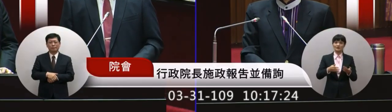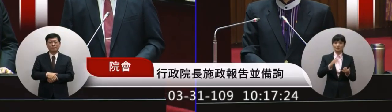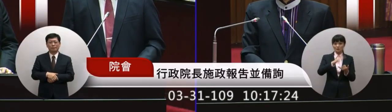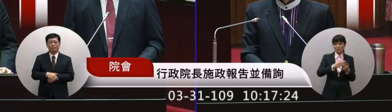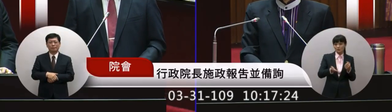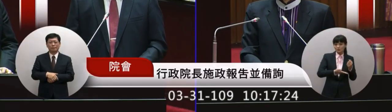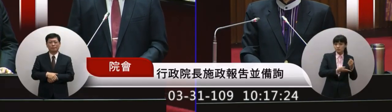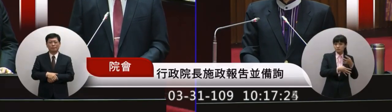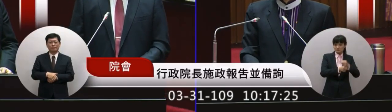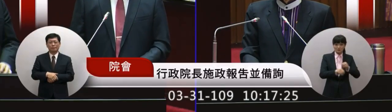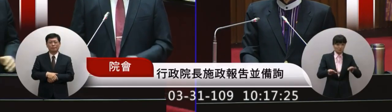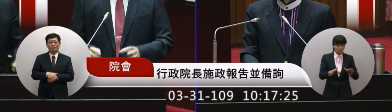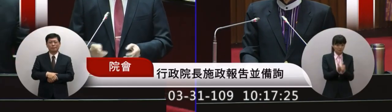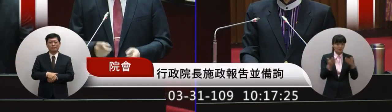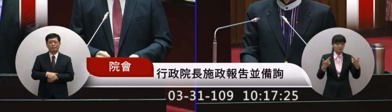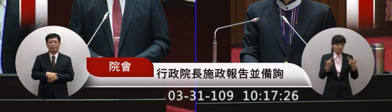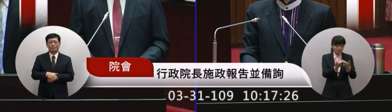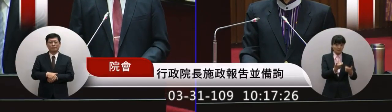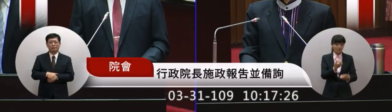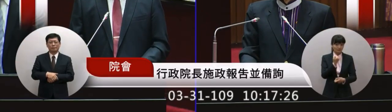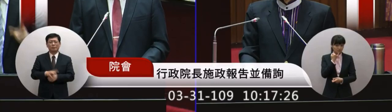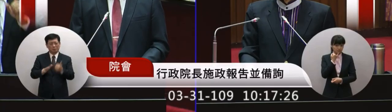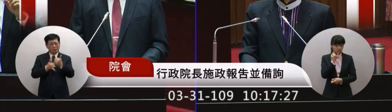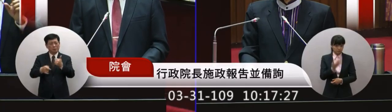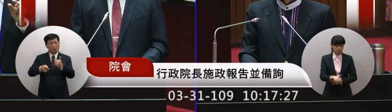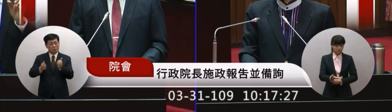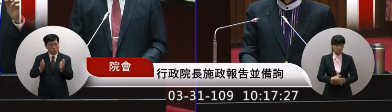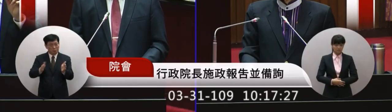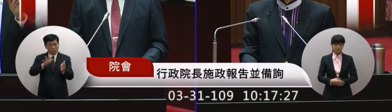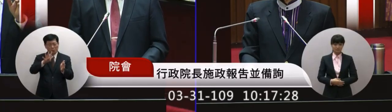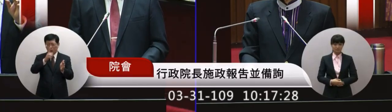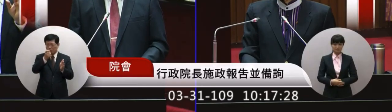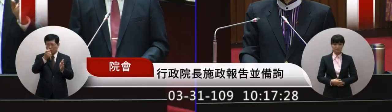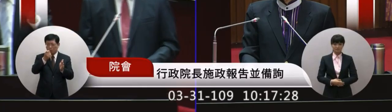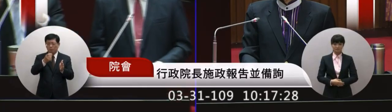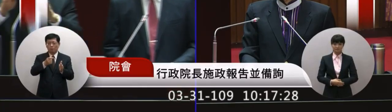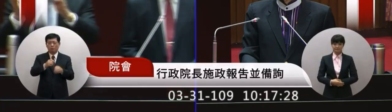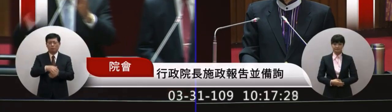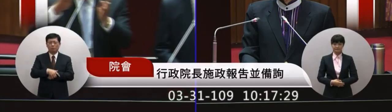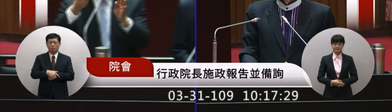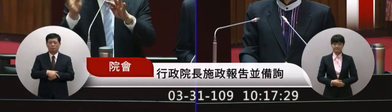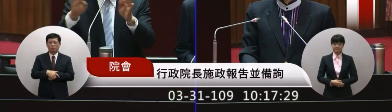了，对吧？ 委员，这中间有一点啊，